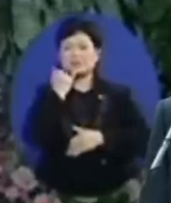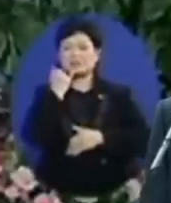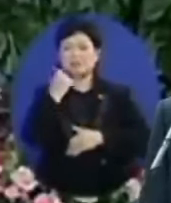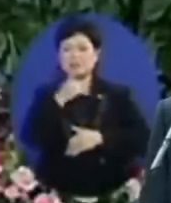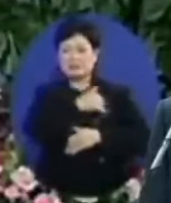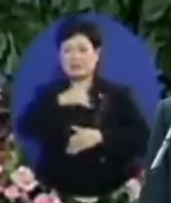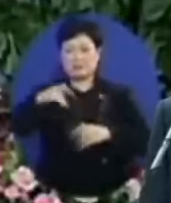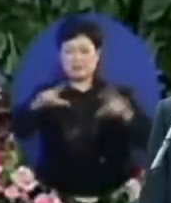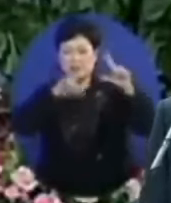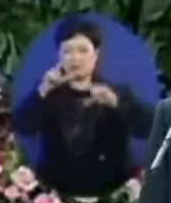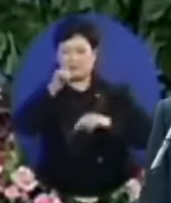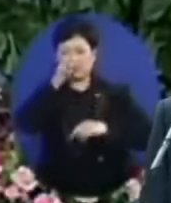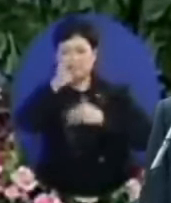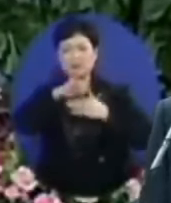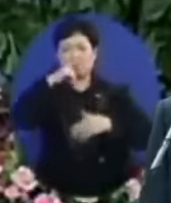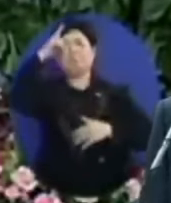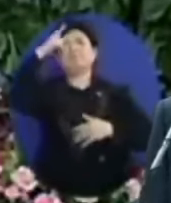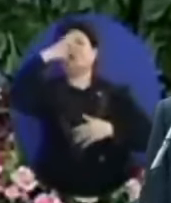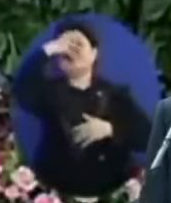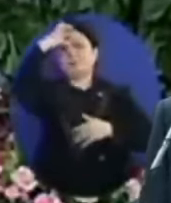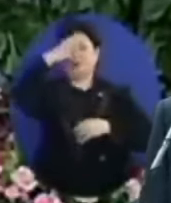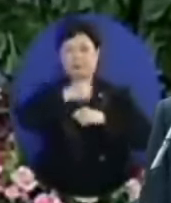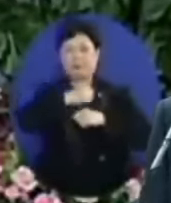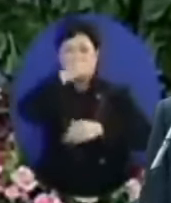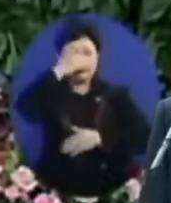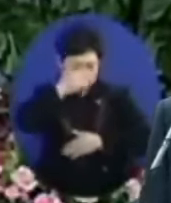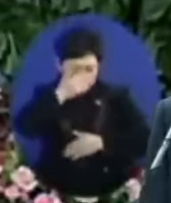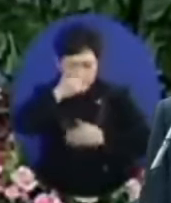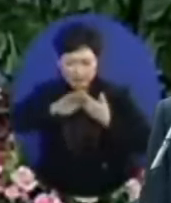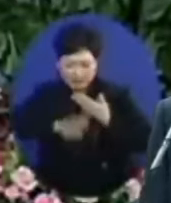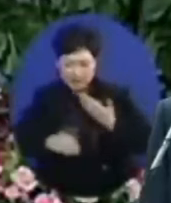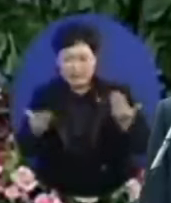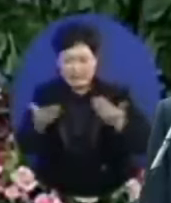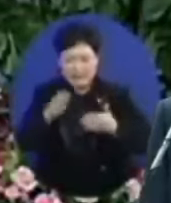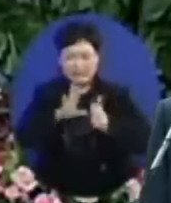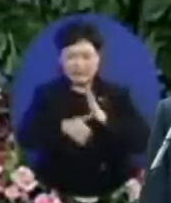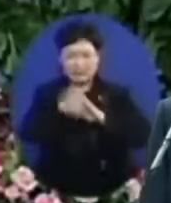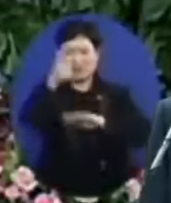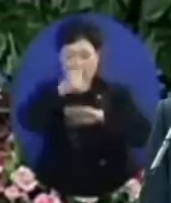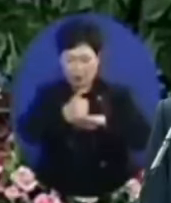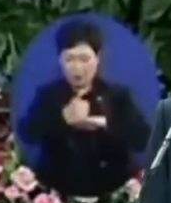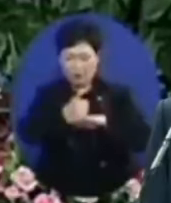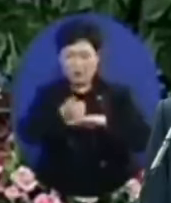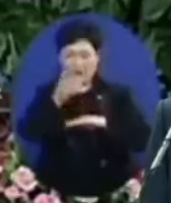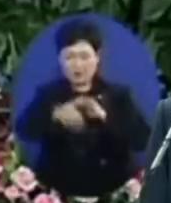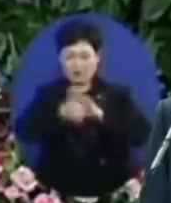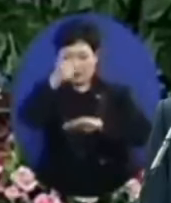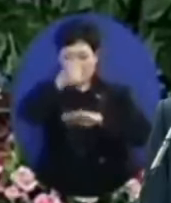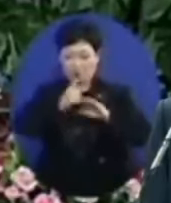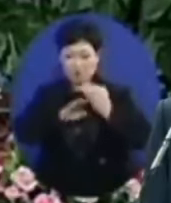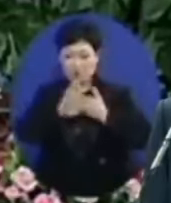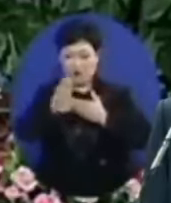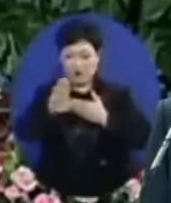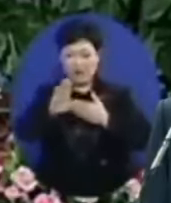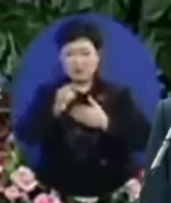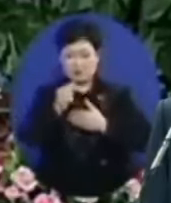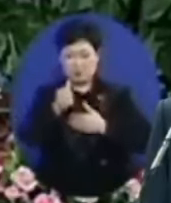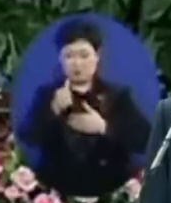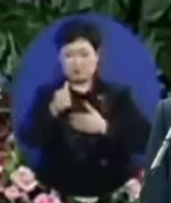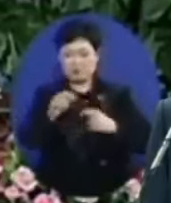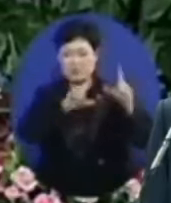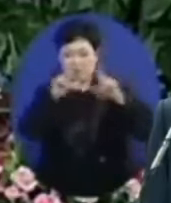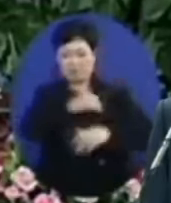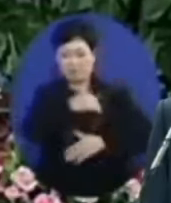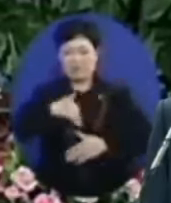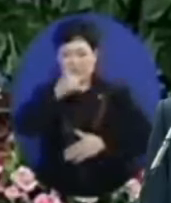교만해지는 것입니다. 겸손하게 낮아져서 일할 때는 성공을 했으나 성공하고 난 다음 살만하게 되면